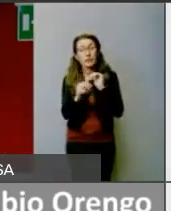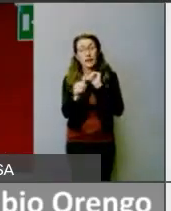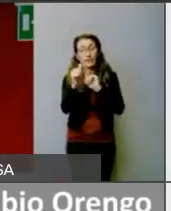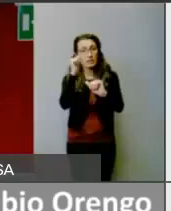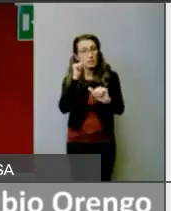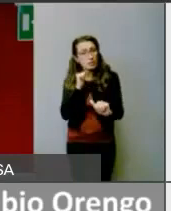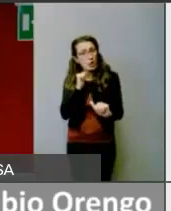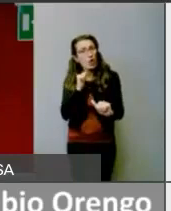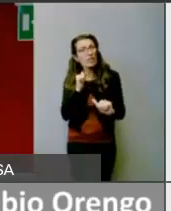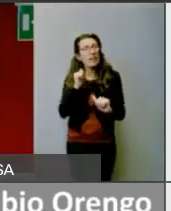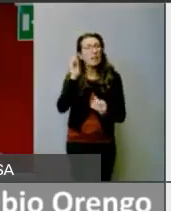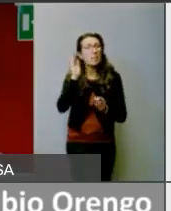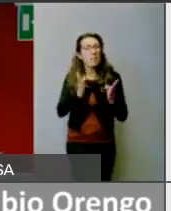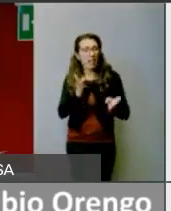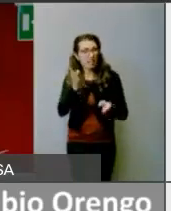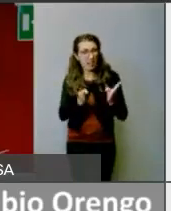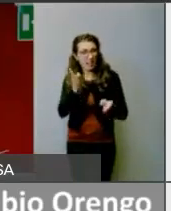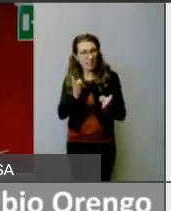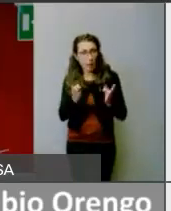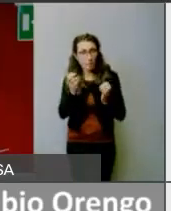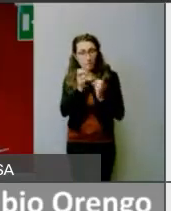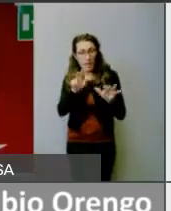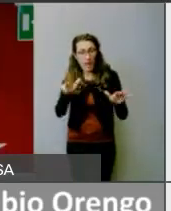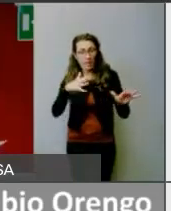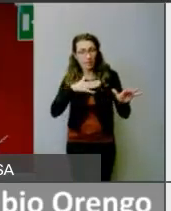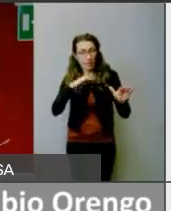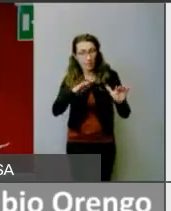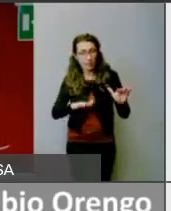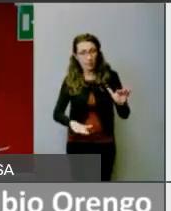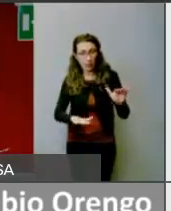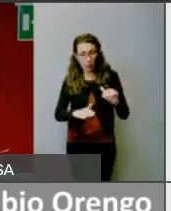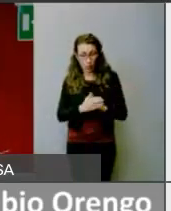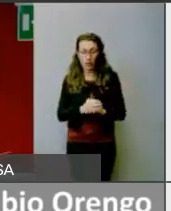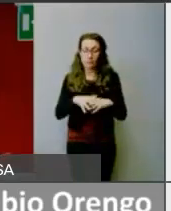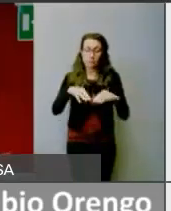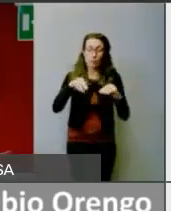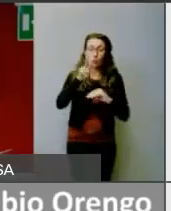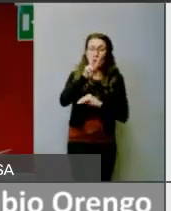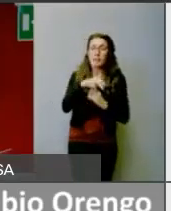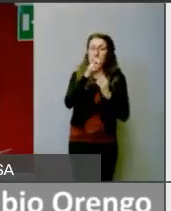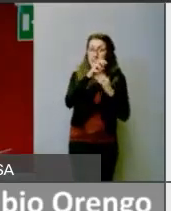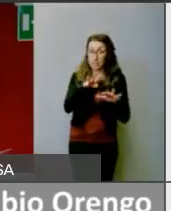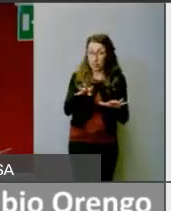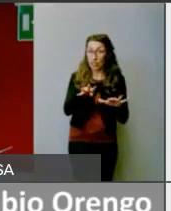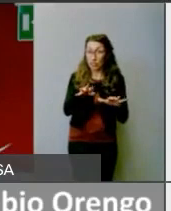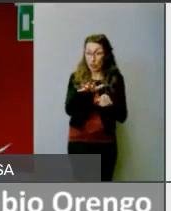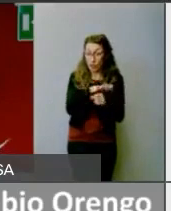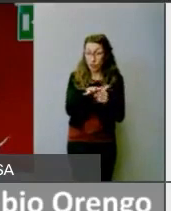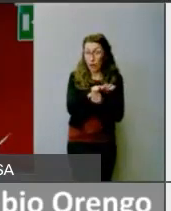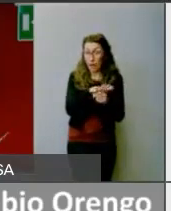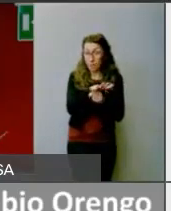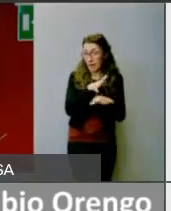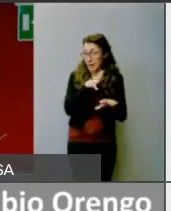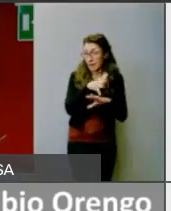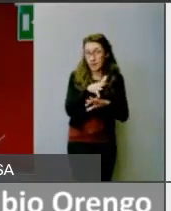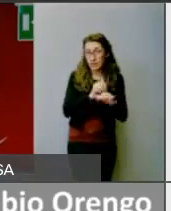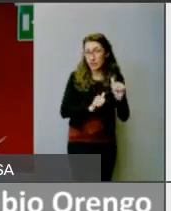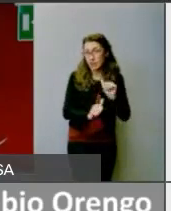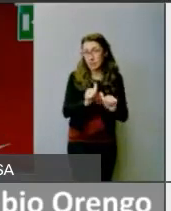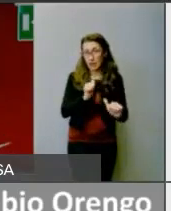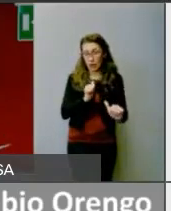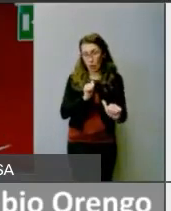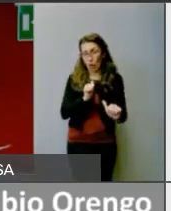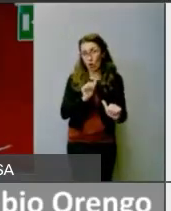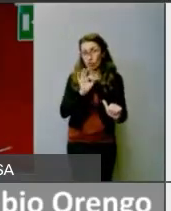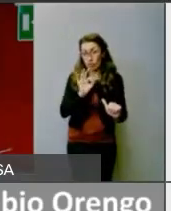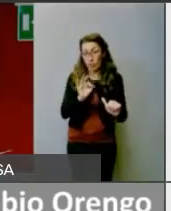minori. Collabora con l'Agenzia della Famiglia dal 2019 per interventi precoci, così chiamati primi